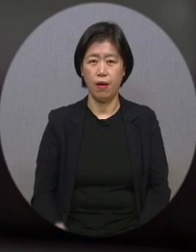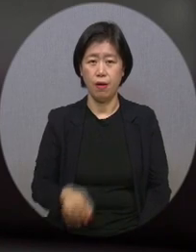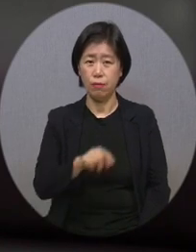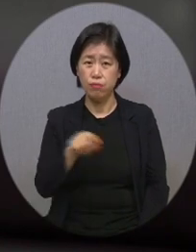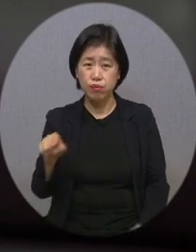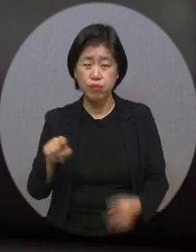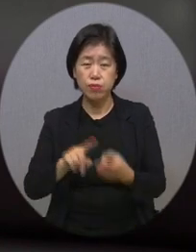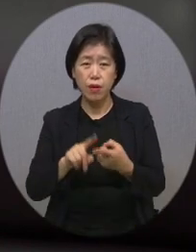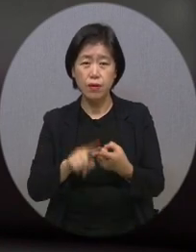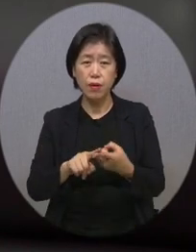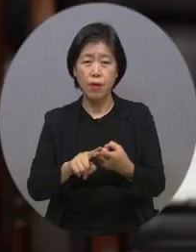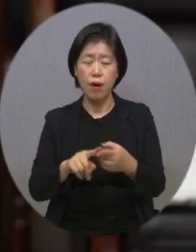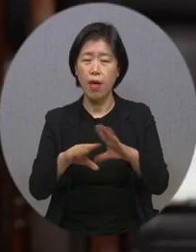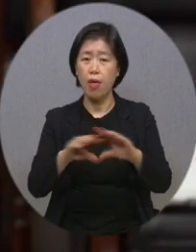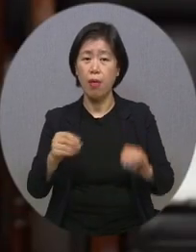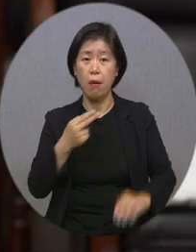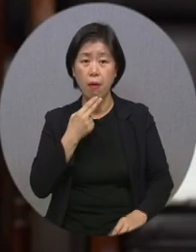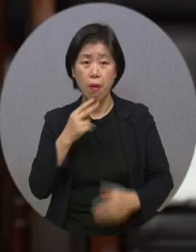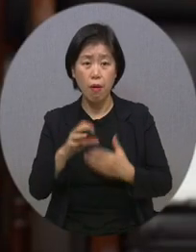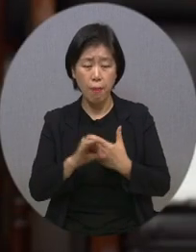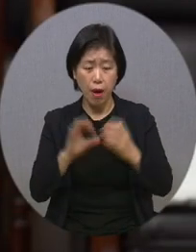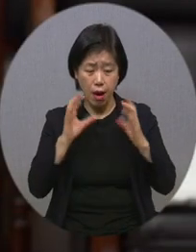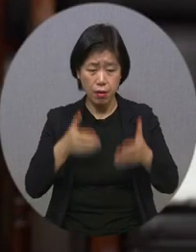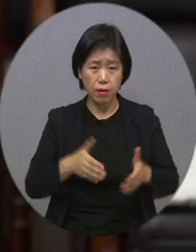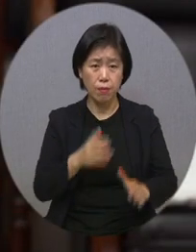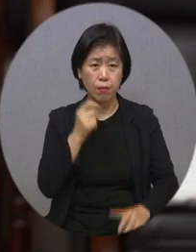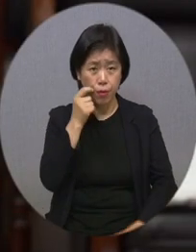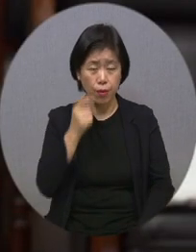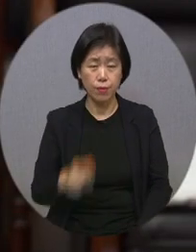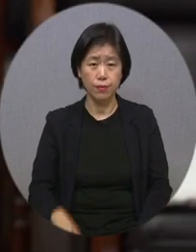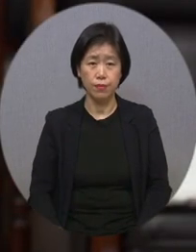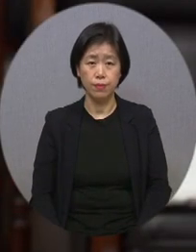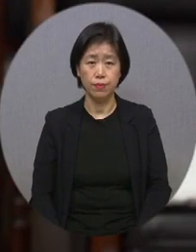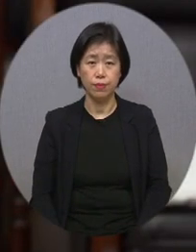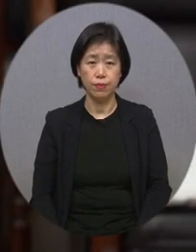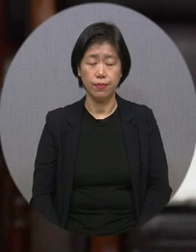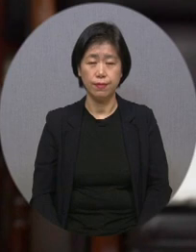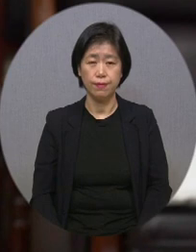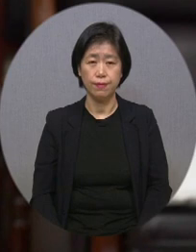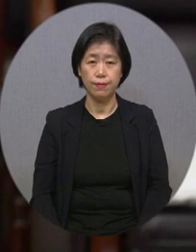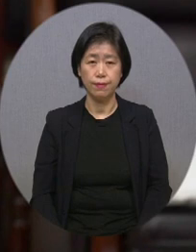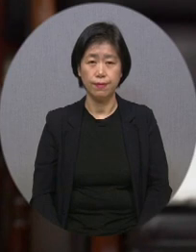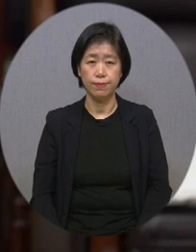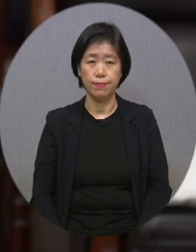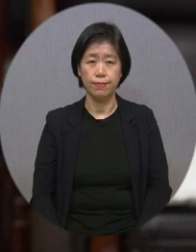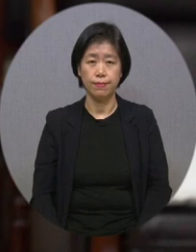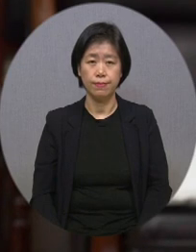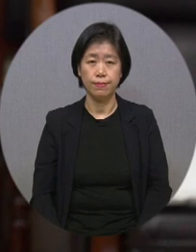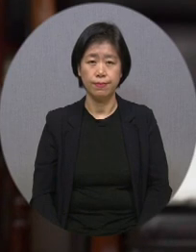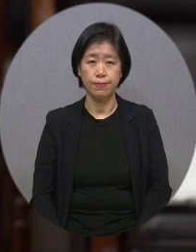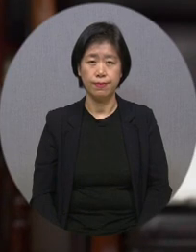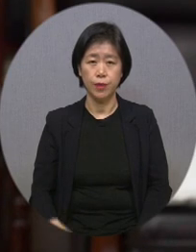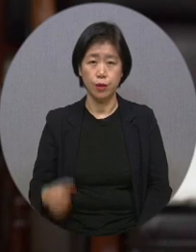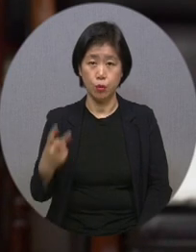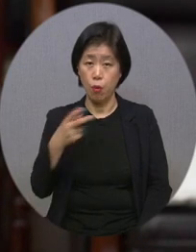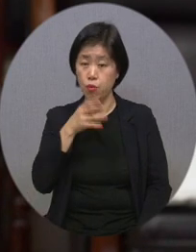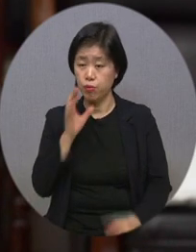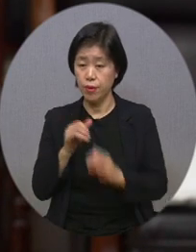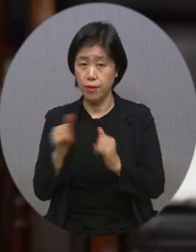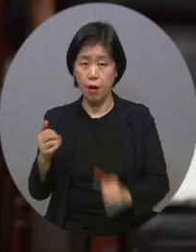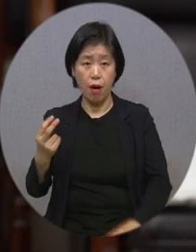주지 않으면은 네. 아이를 낳을 수가 없고 또 그분들은 사실 어떻게 보면 대한민국 성장을 하는 데